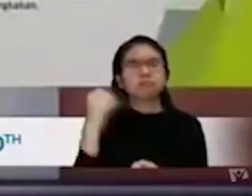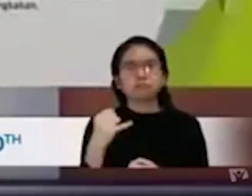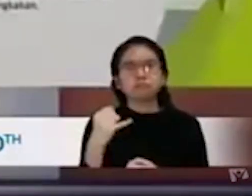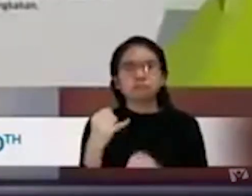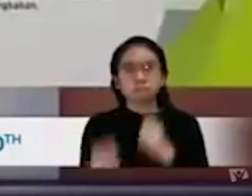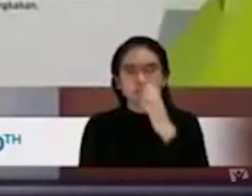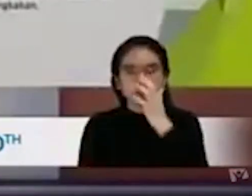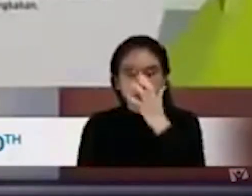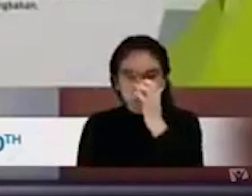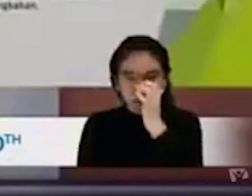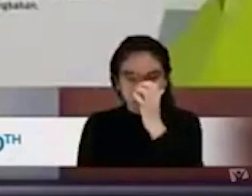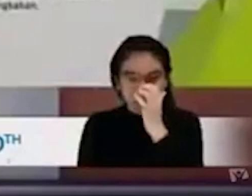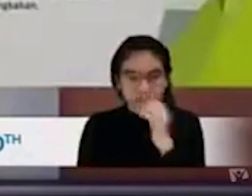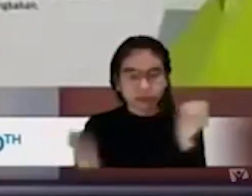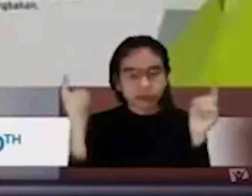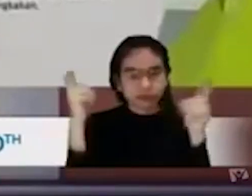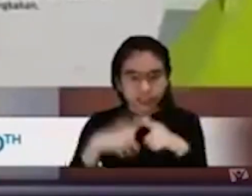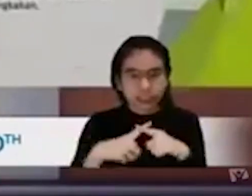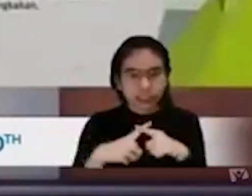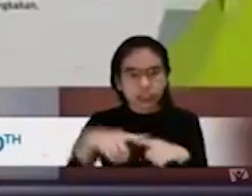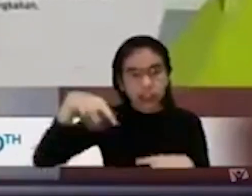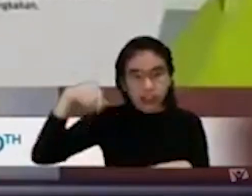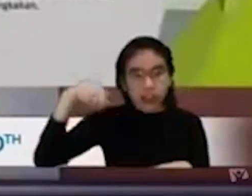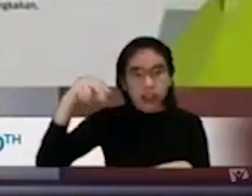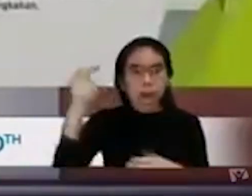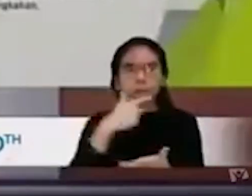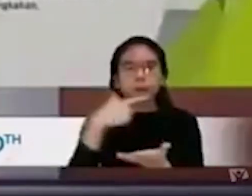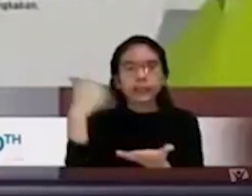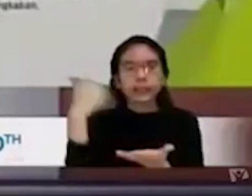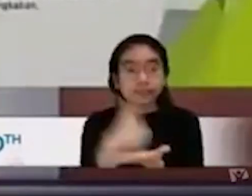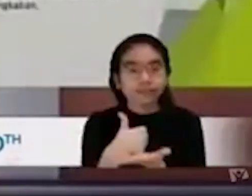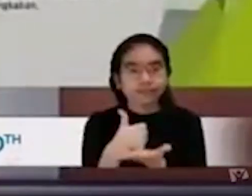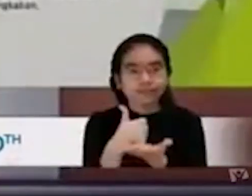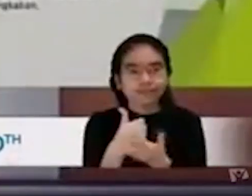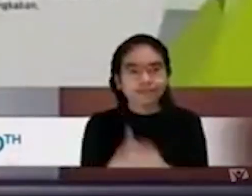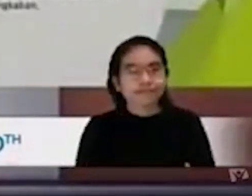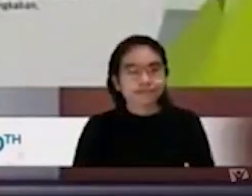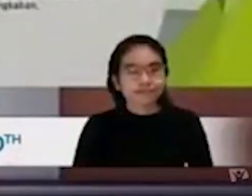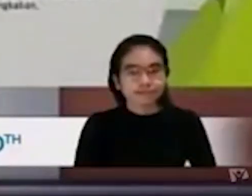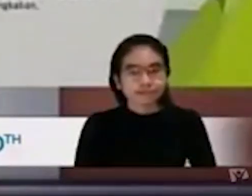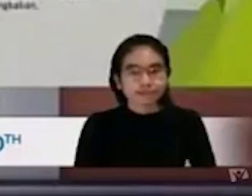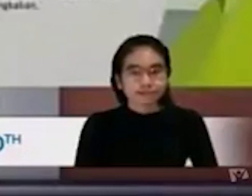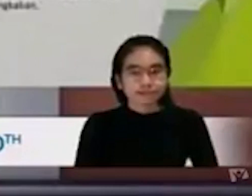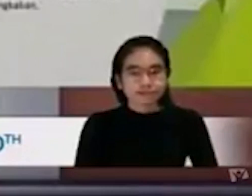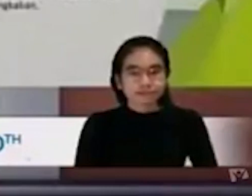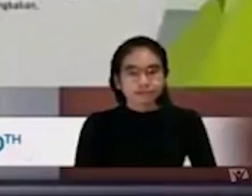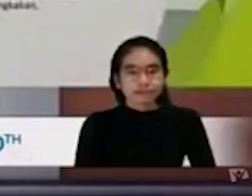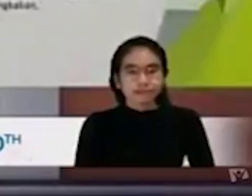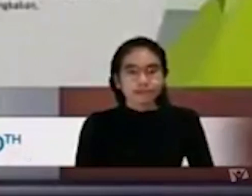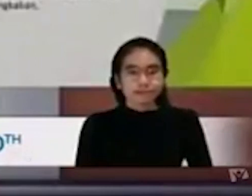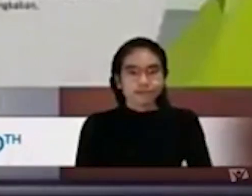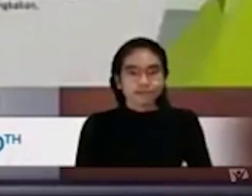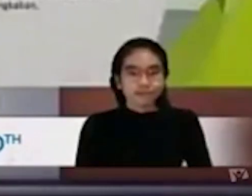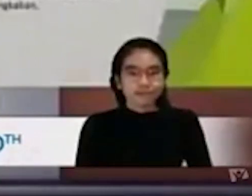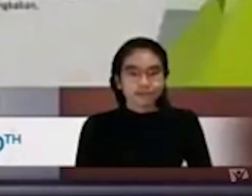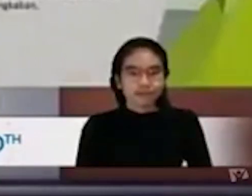itu sangat penting untuk nutrisi di dalam tubuh kita. Itulah sebabnya dikatakan, kamu adalah